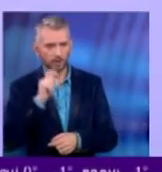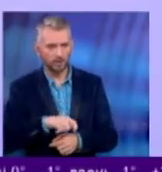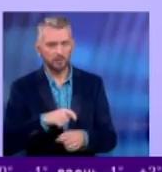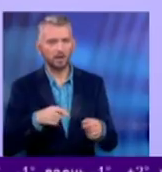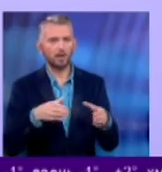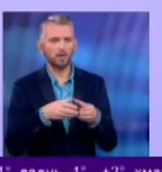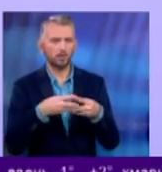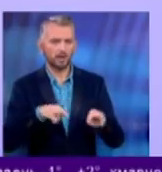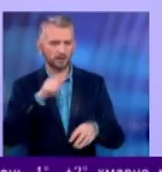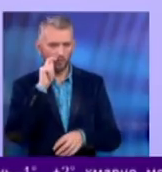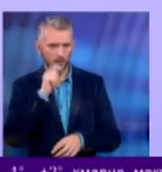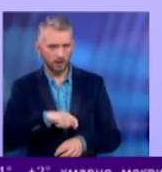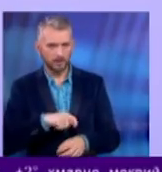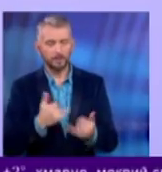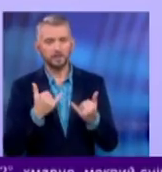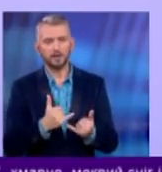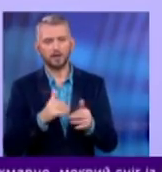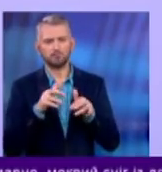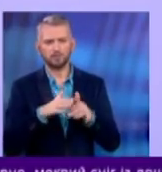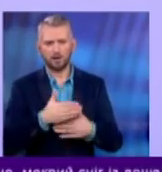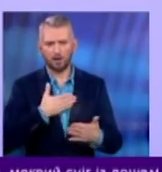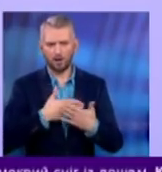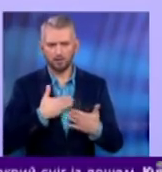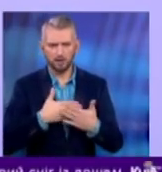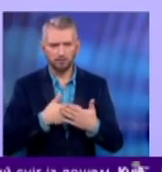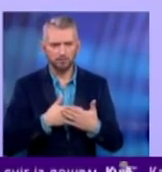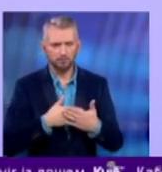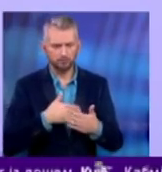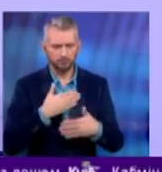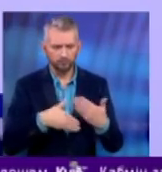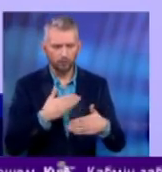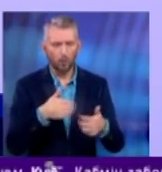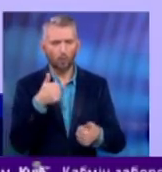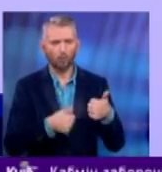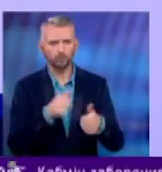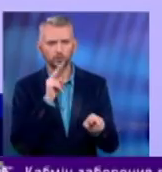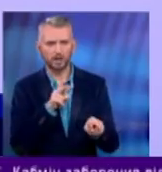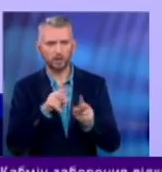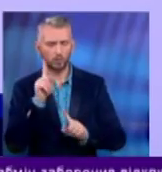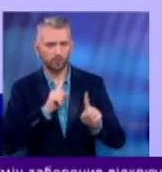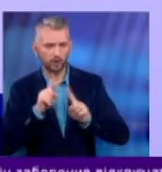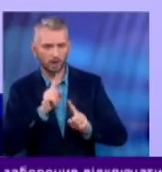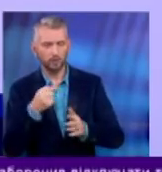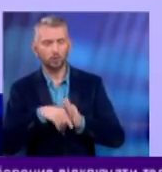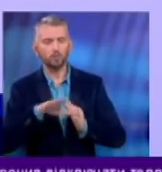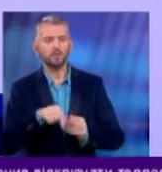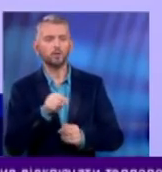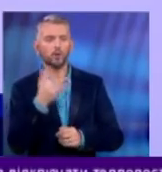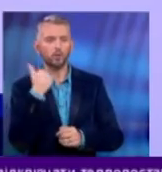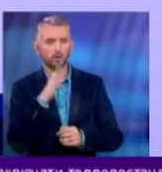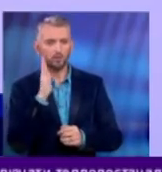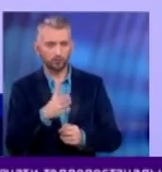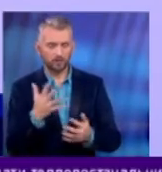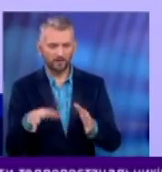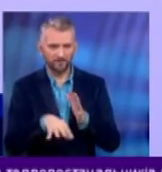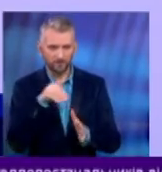Кабінетом міністрів України. Зараз іде активна фаза проходження конкурсу наглядової ради. Тобто після того, як буде вибрана наглядова